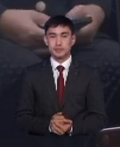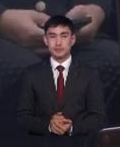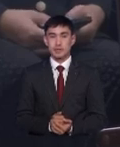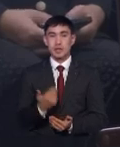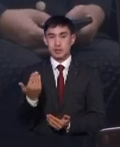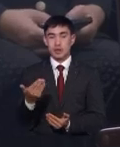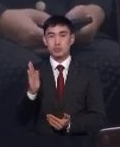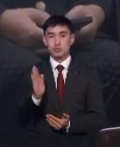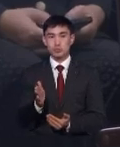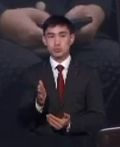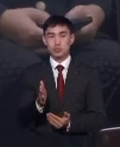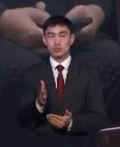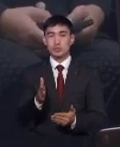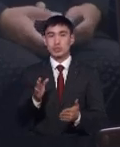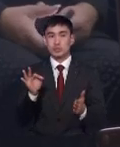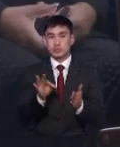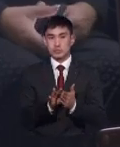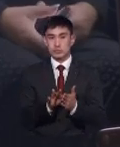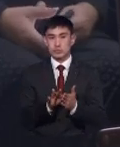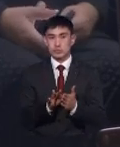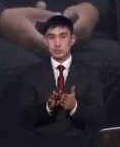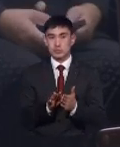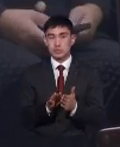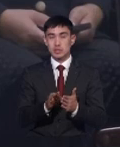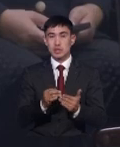там уже предусмотрены льготы,